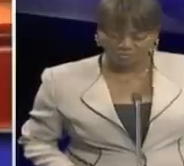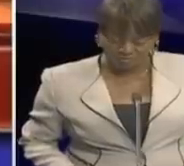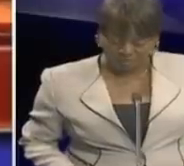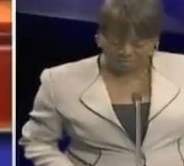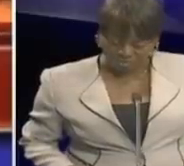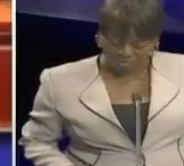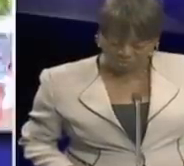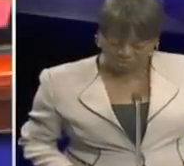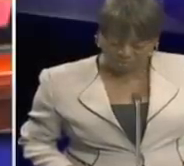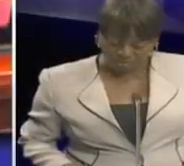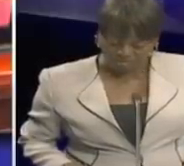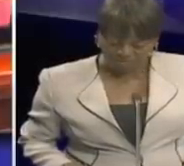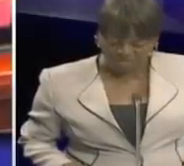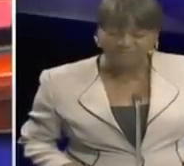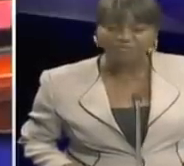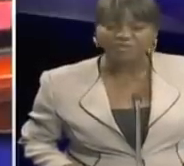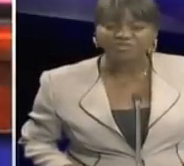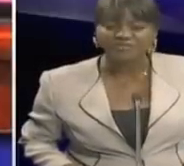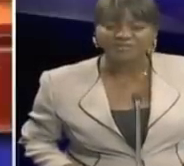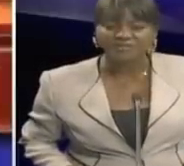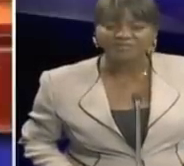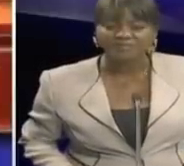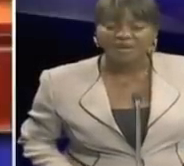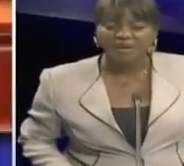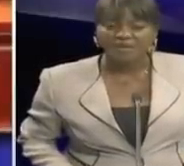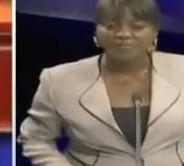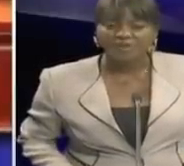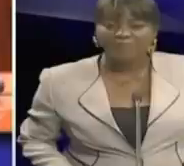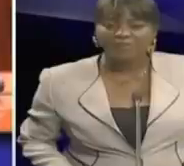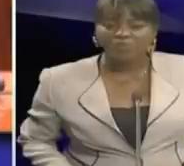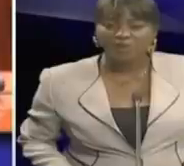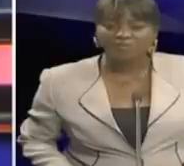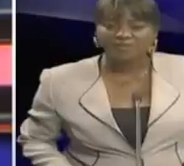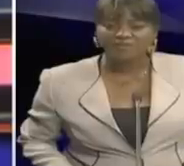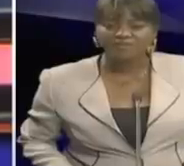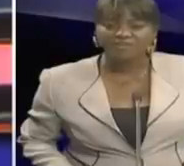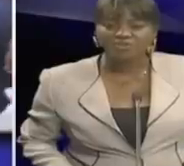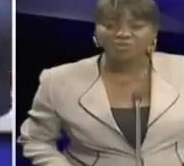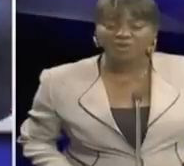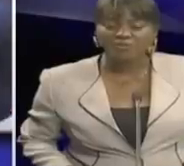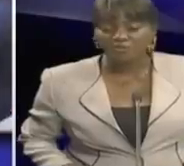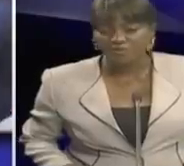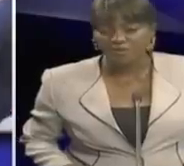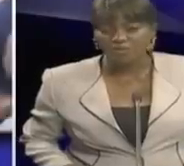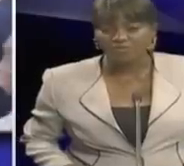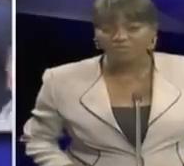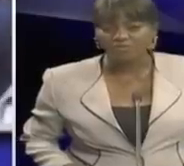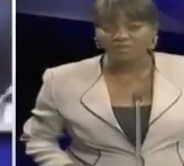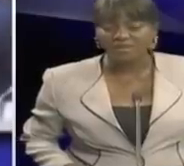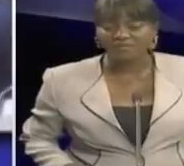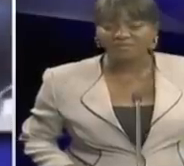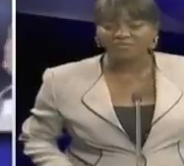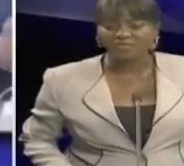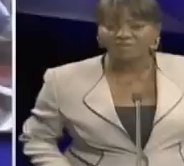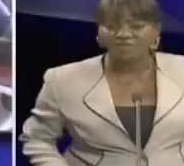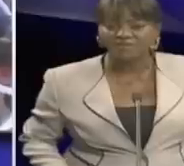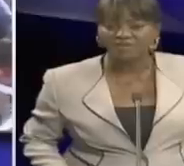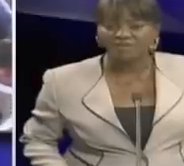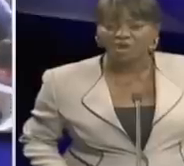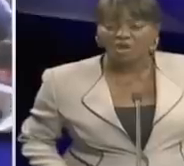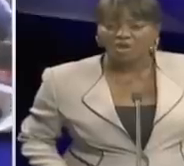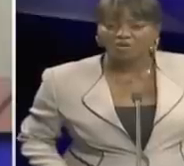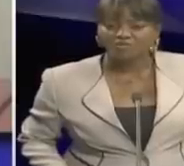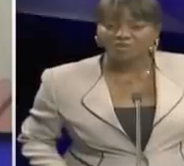commandant suprême de l'armée, Félix-Antoine Tshisekedi. Et puis après trois tentatives échouées en 2011, 2015 et